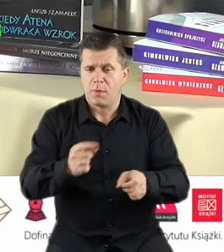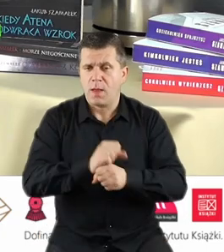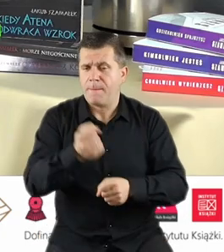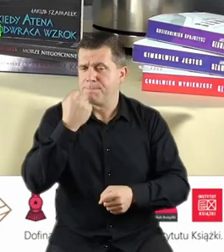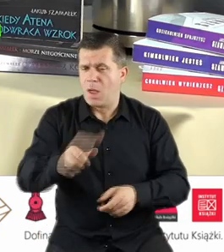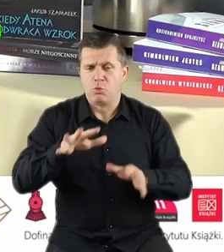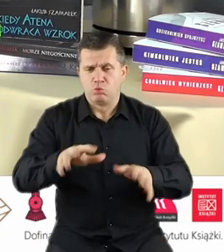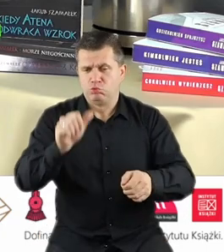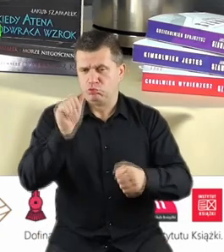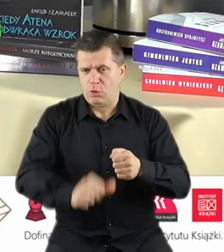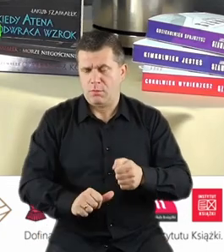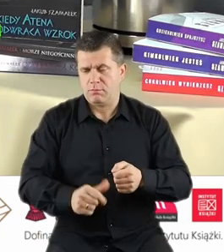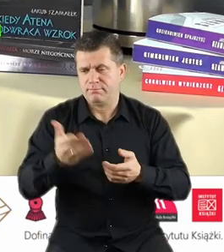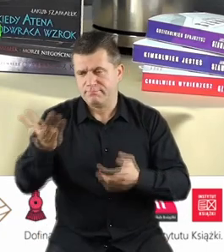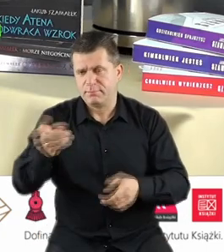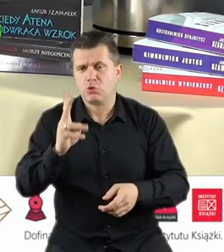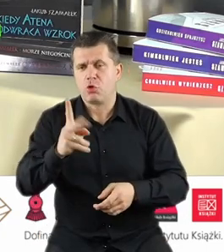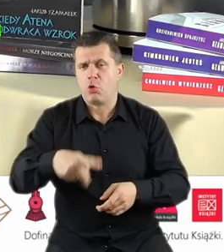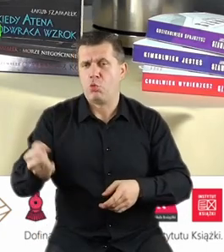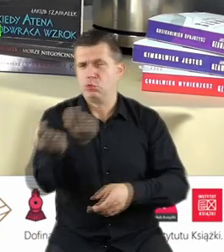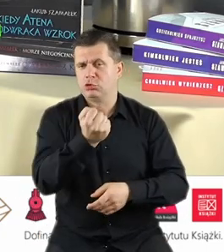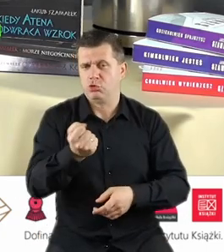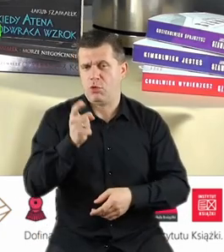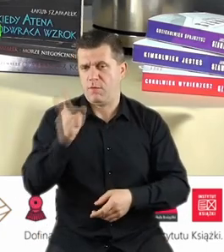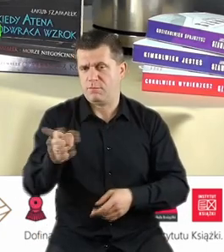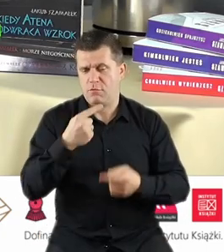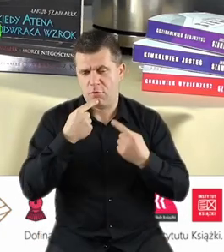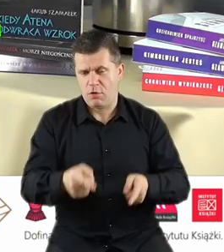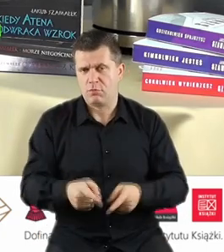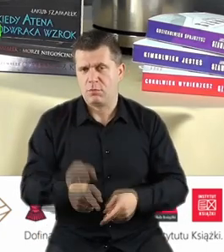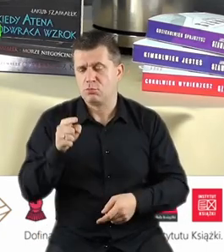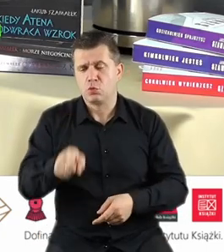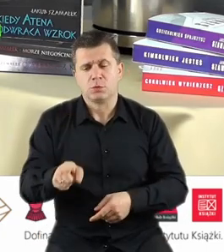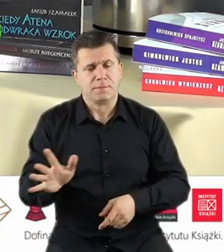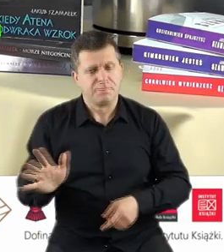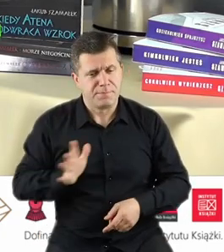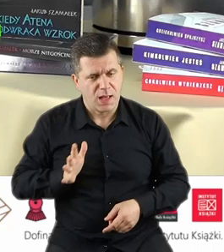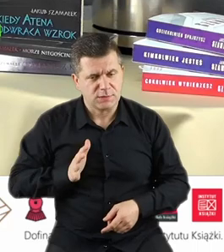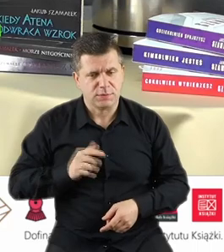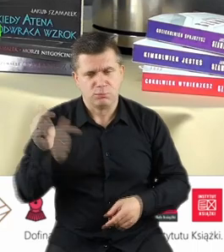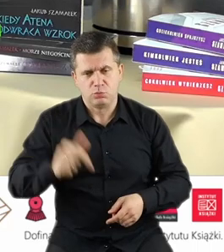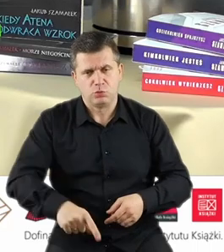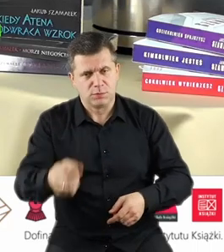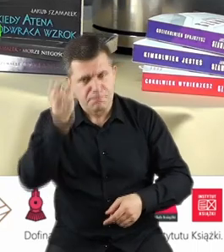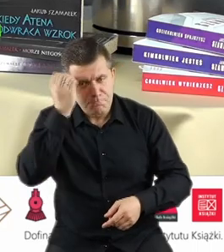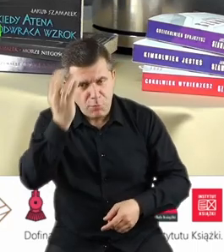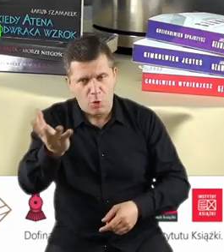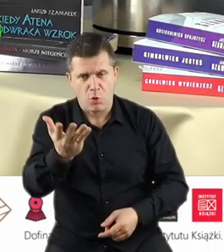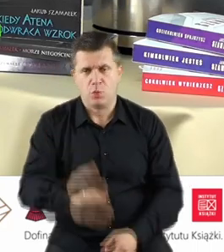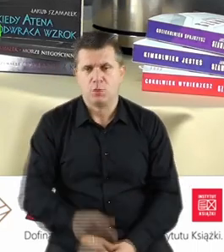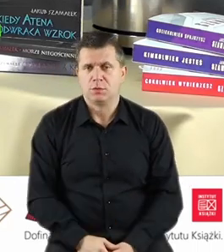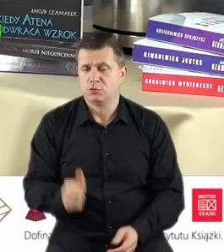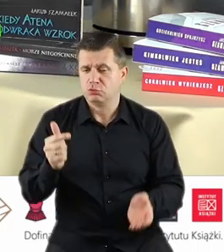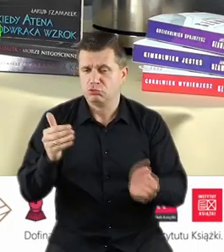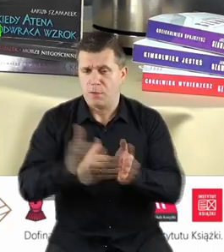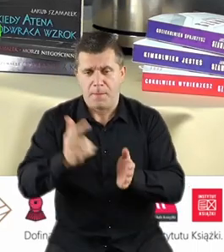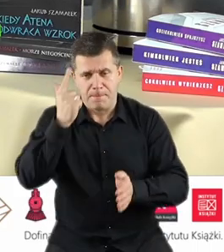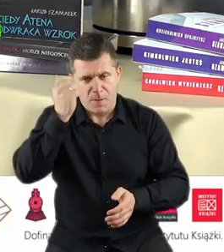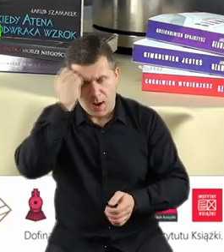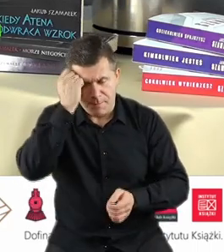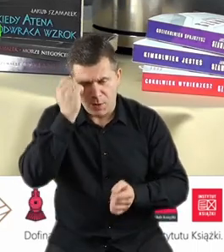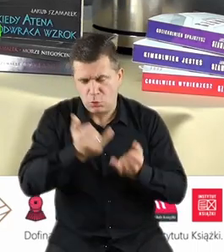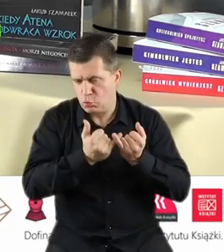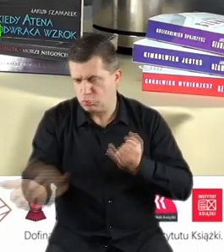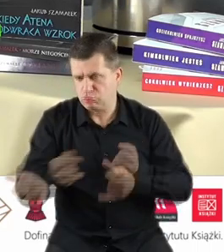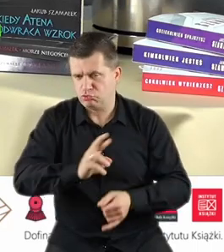stopniu spoczywa na użytkowniku i to my mamy być bezpieczni, to my mamy być rozsądni, to my mamy pamiętać o 100 tysiącach różnych rzeczy.